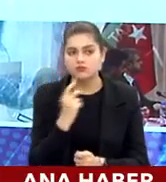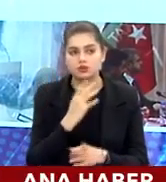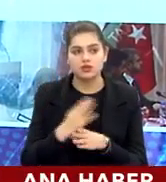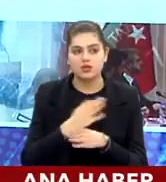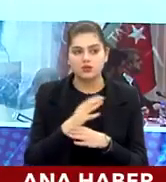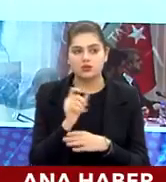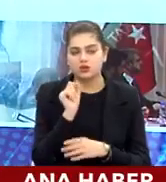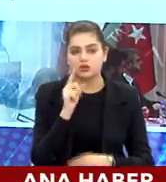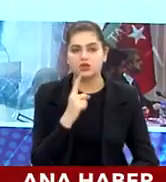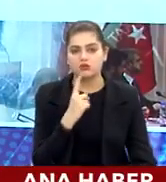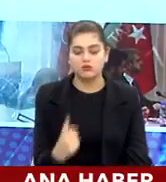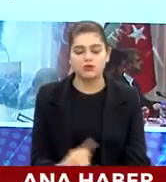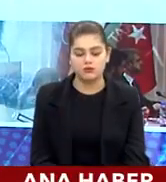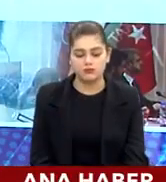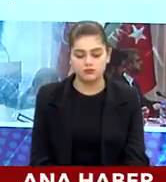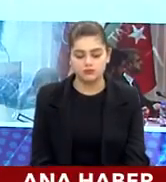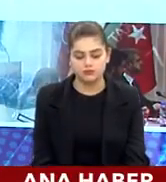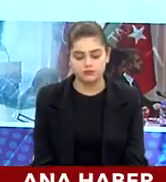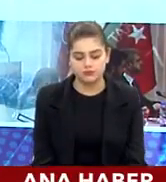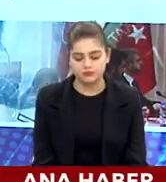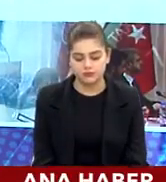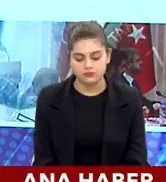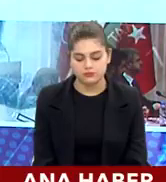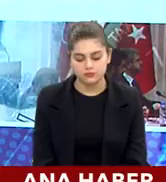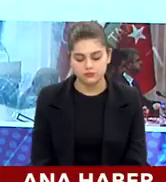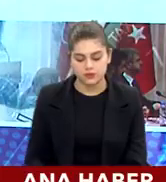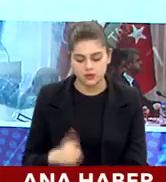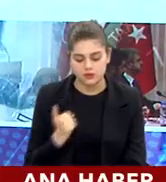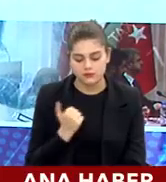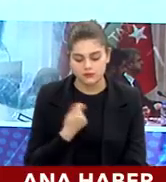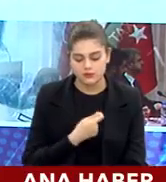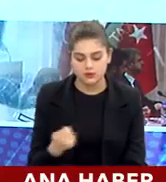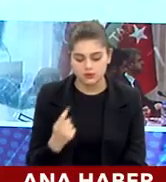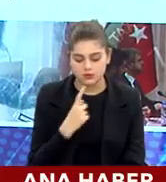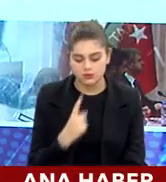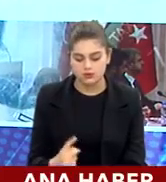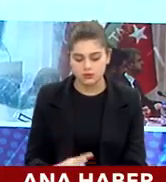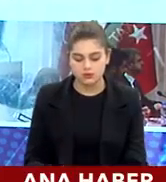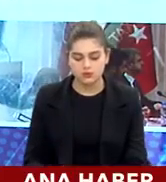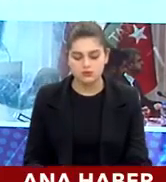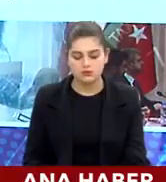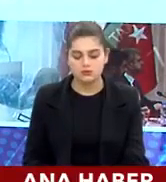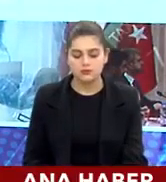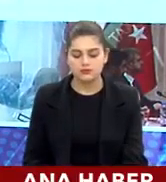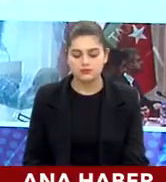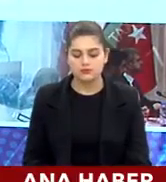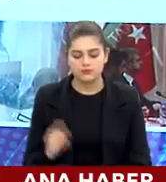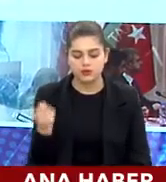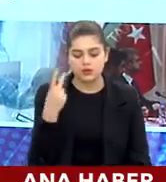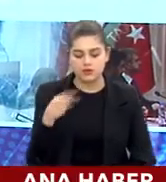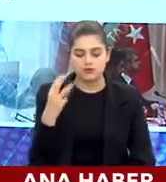kadar enteresan Hani işverenler asgari ücret pazarlığında sadece kez şikayetçi olmuşlar bakın biri